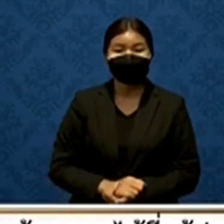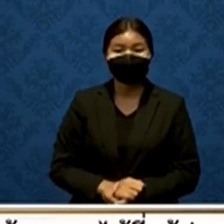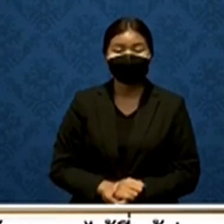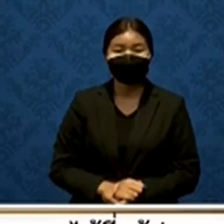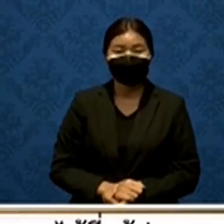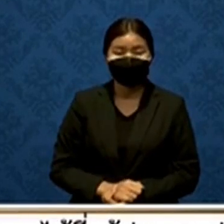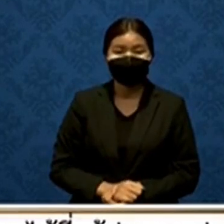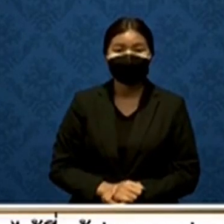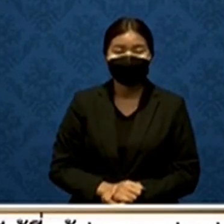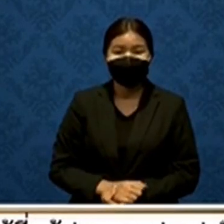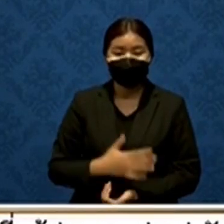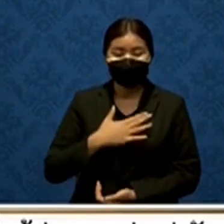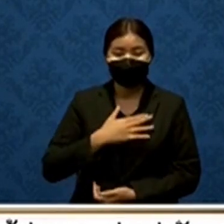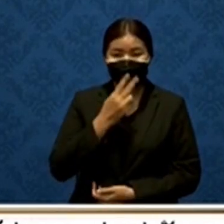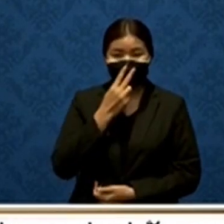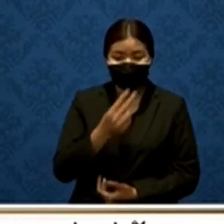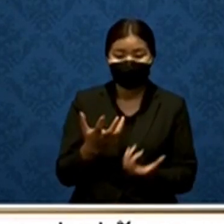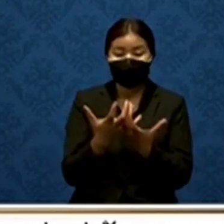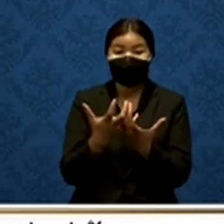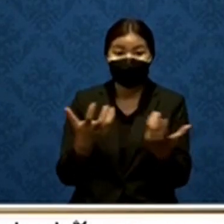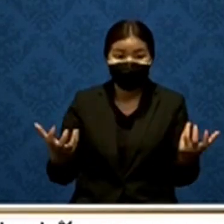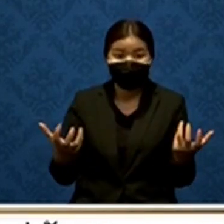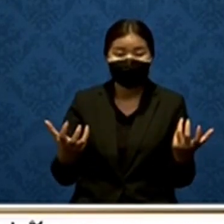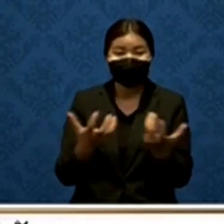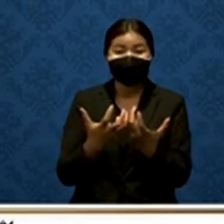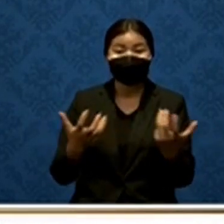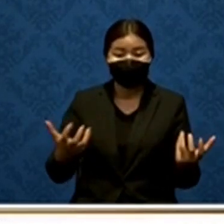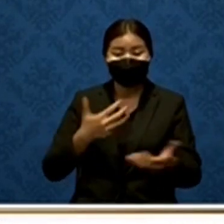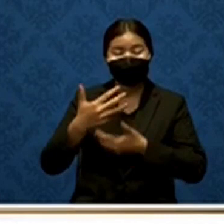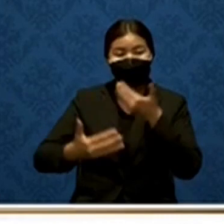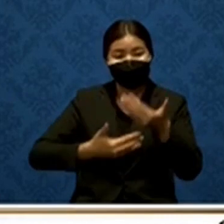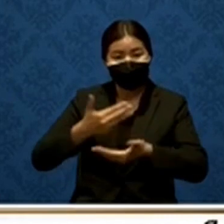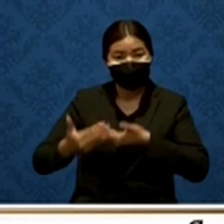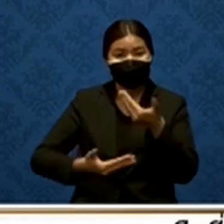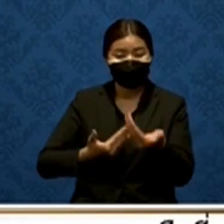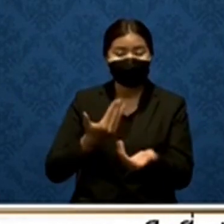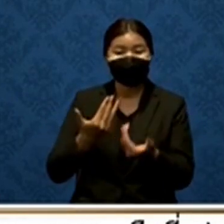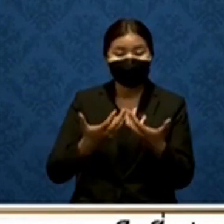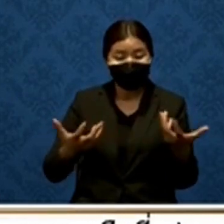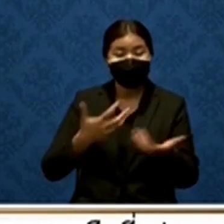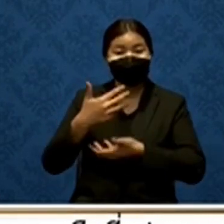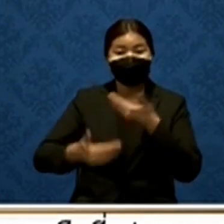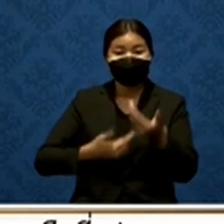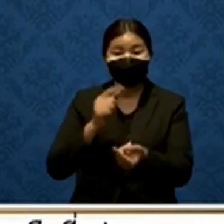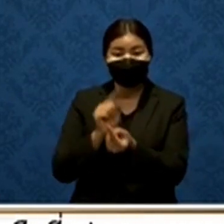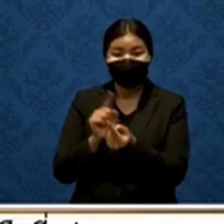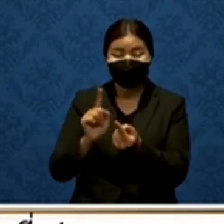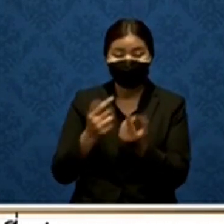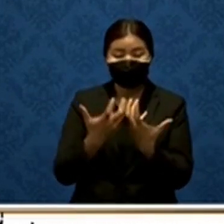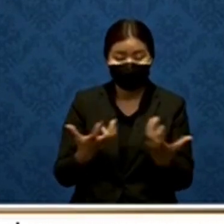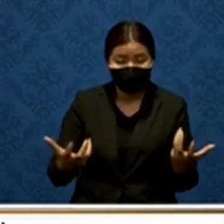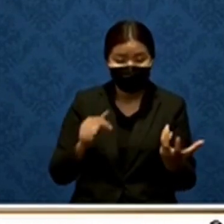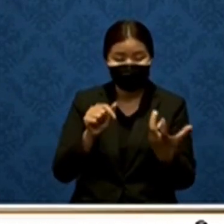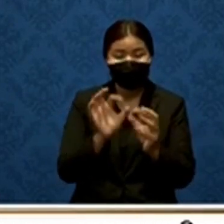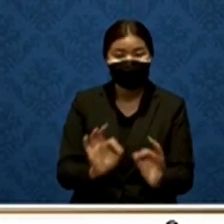เมื่อเรามาดูรายการสินค้าต่ ๆ แล้วพบว่าสินค้าที่จำเป็นต